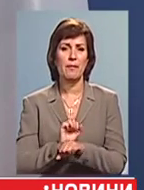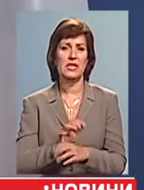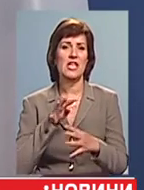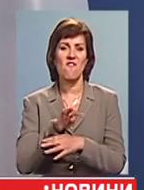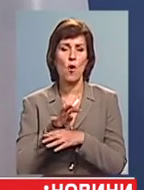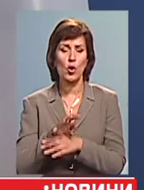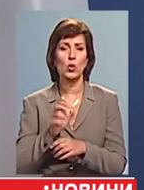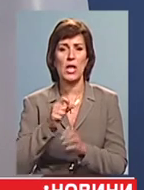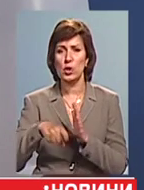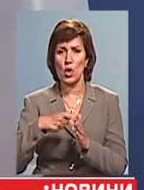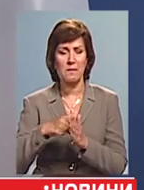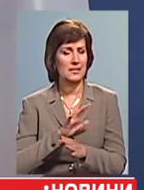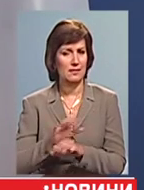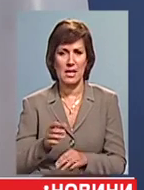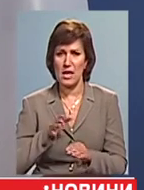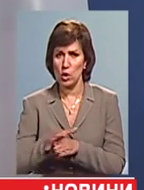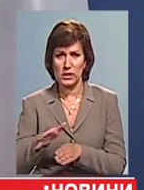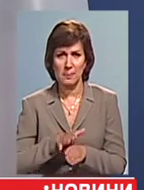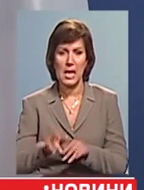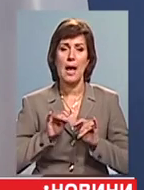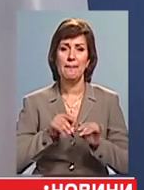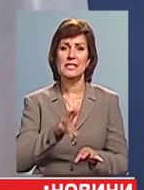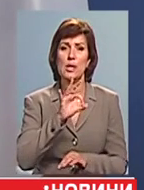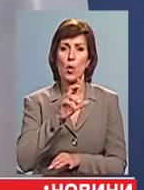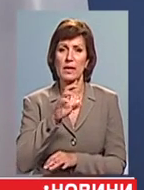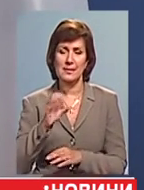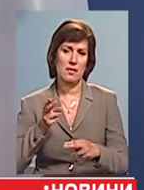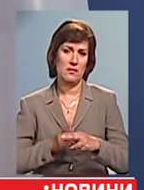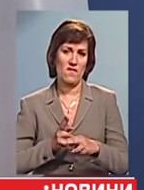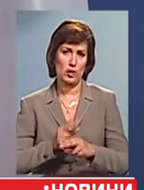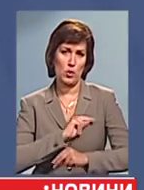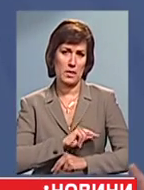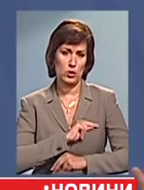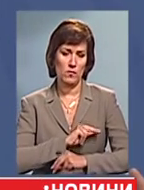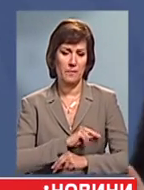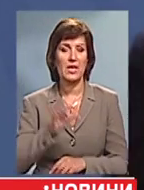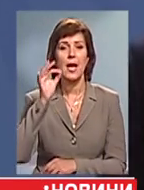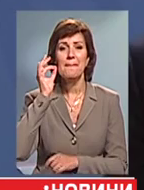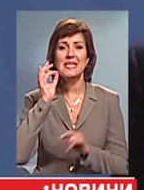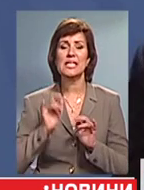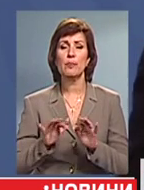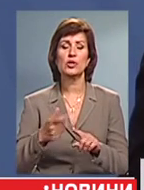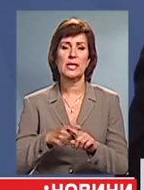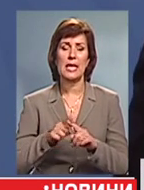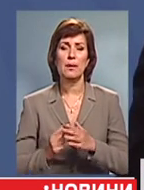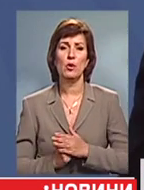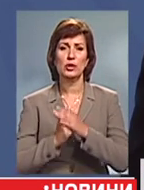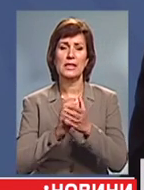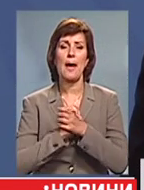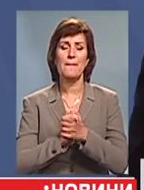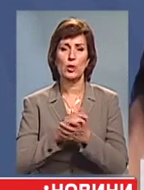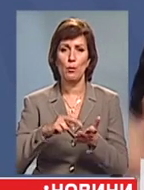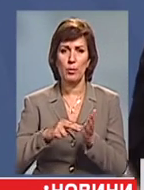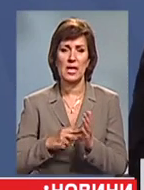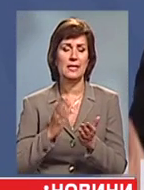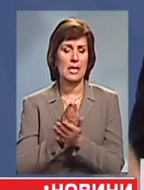Донбасі не дотримується, а місії ОБСЄ заважають працювати. Мінський процес, який базується на мирному